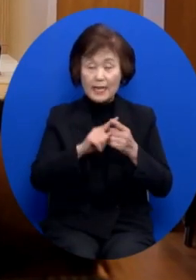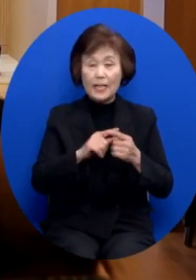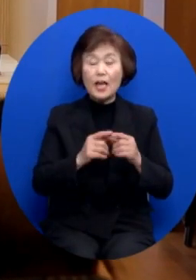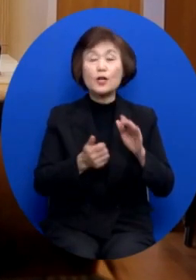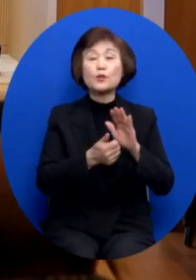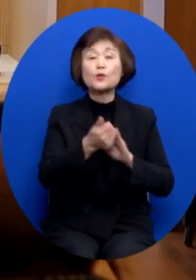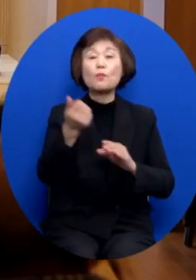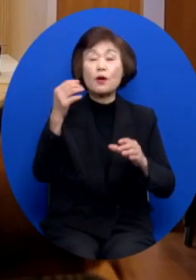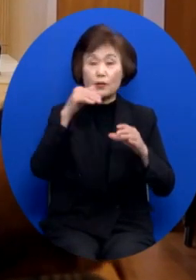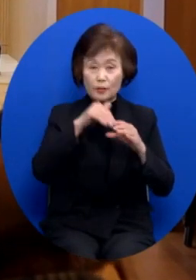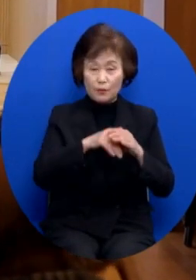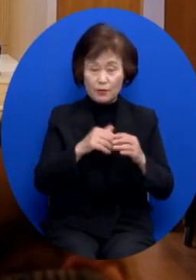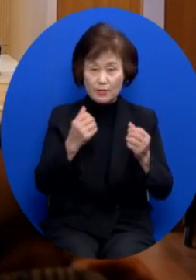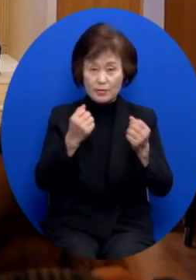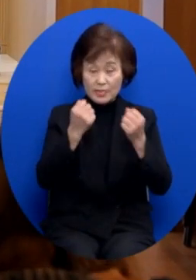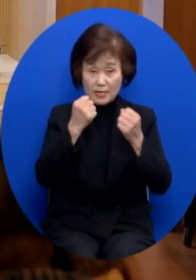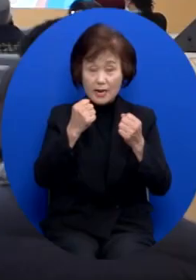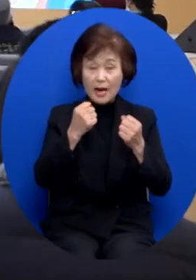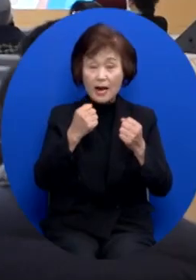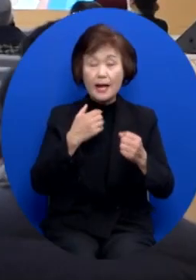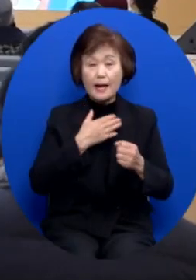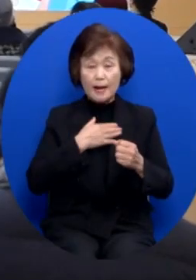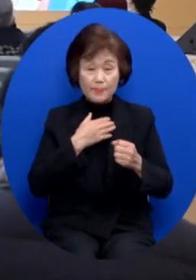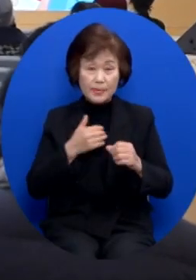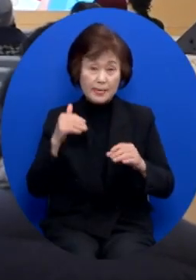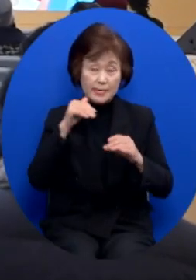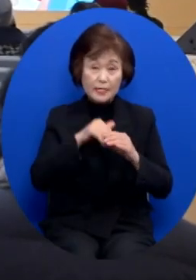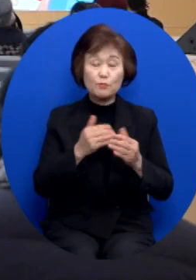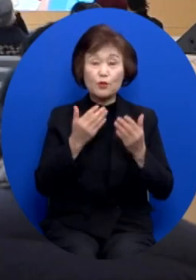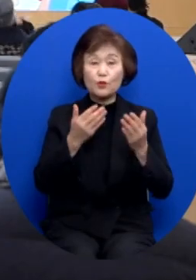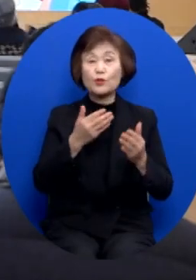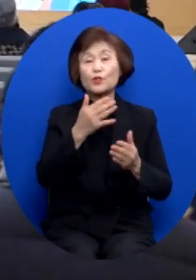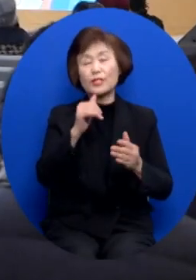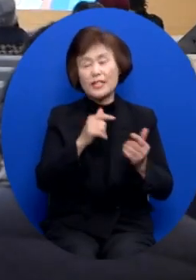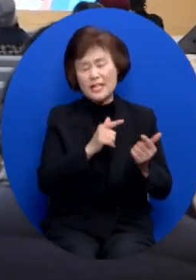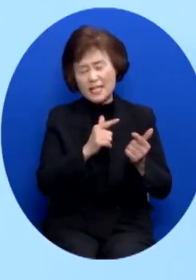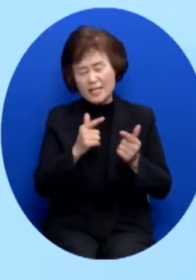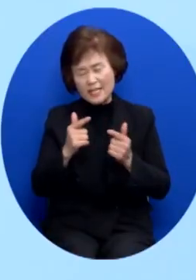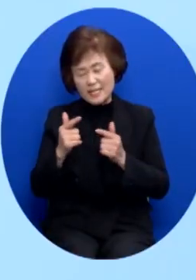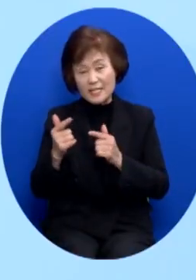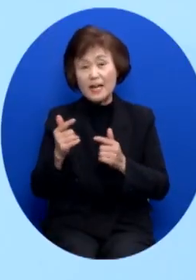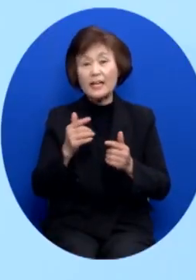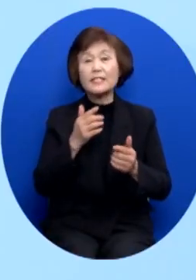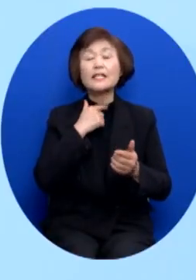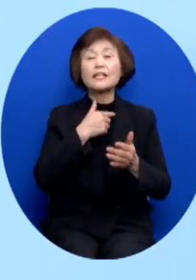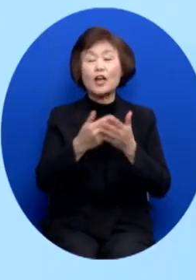것과 건강한 도파민을 각인할 수 있는 다양한 우정 경험을 대안으로 제시 습니다